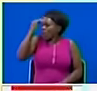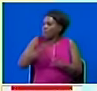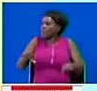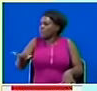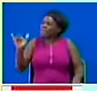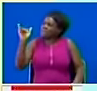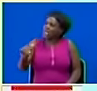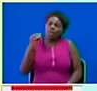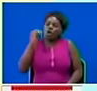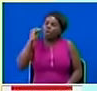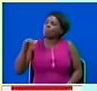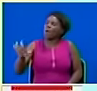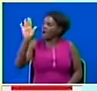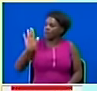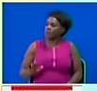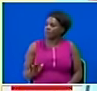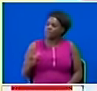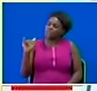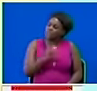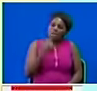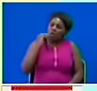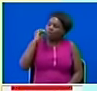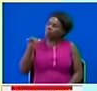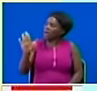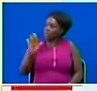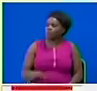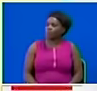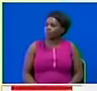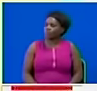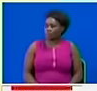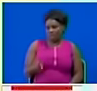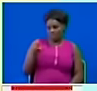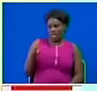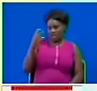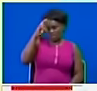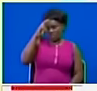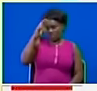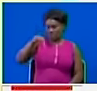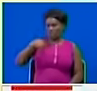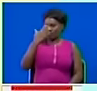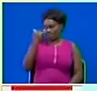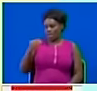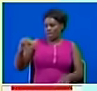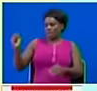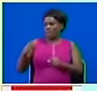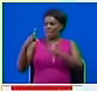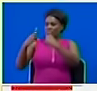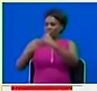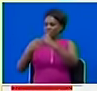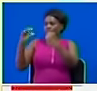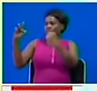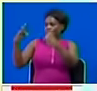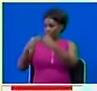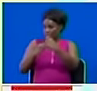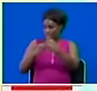Siabaki kule kwao? Siabaki kule kwao? Hiyo ndio sababu tunasema tarehe 8 mwezi wa 8 mwaka